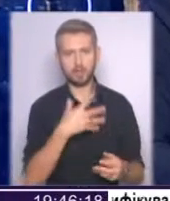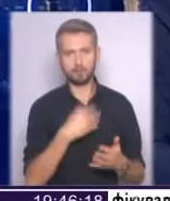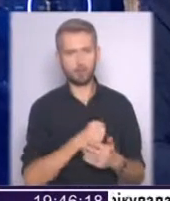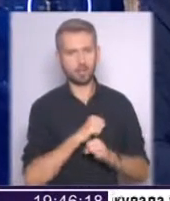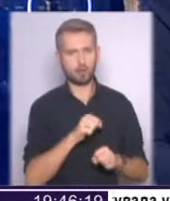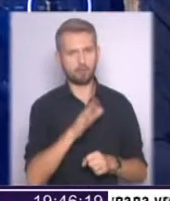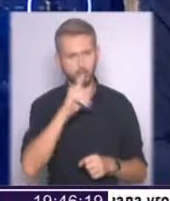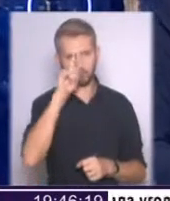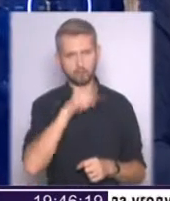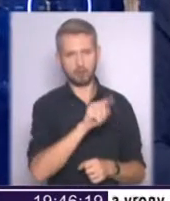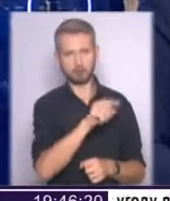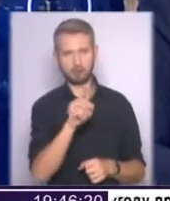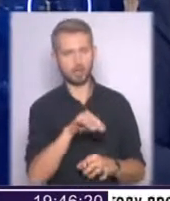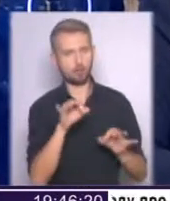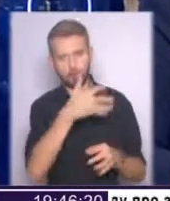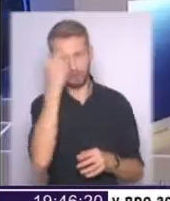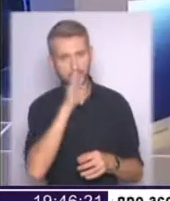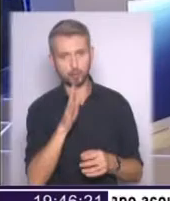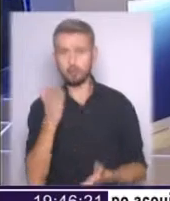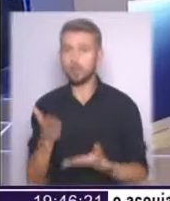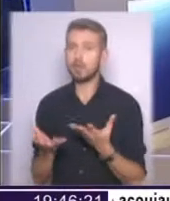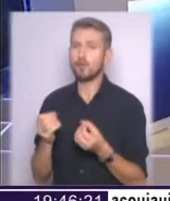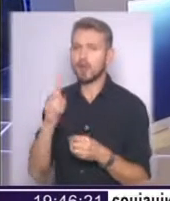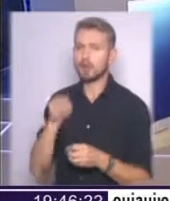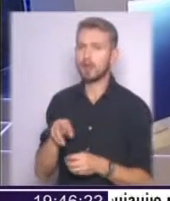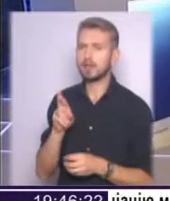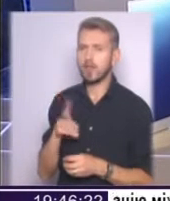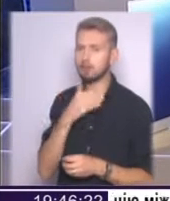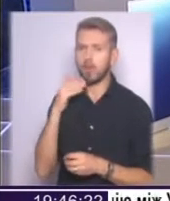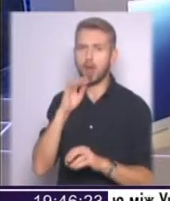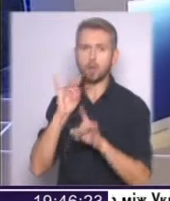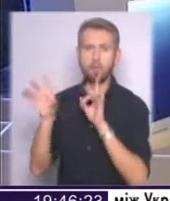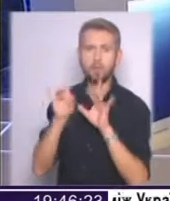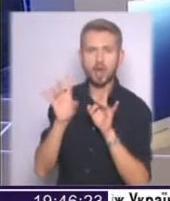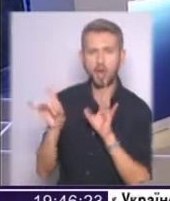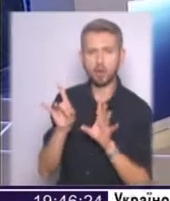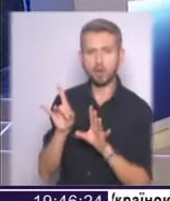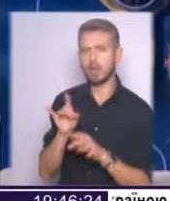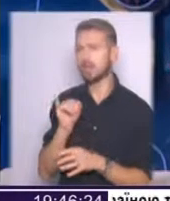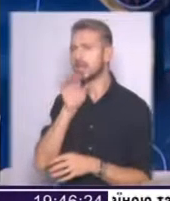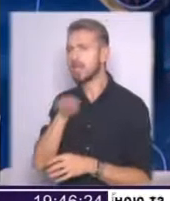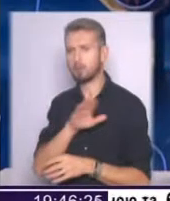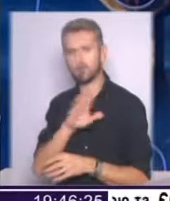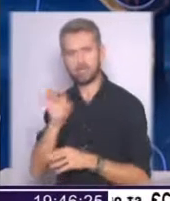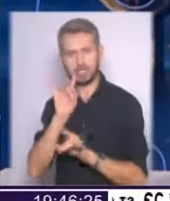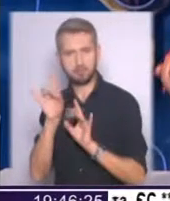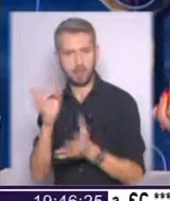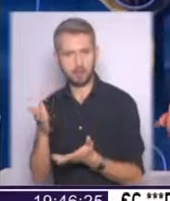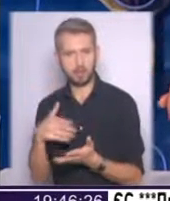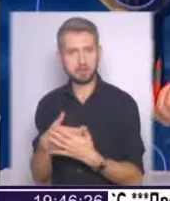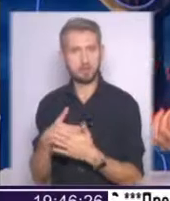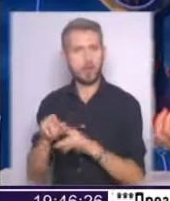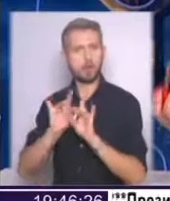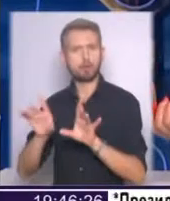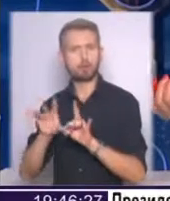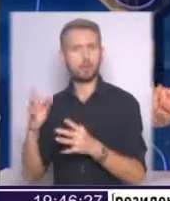знати в лице і нікого не забудемо. Можливо, що знаєте як? Багато піару і непрофесійний піар, тому що розповідати